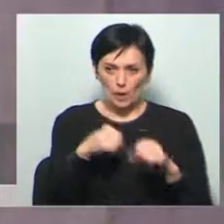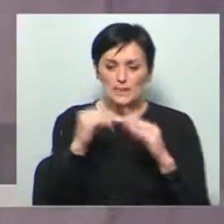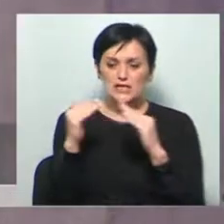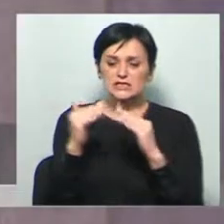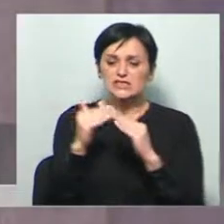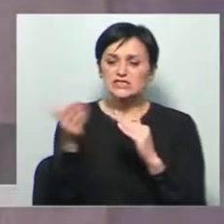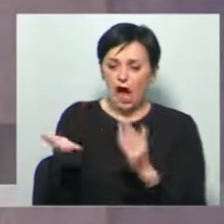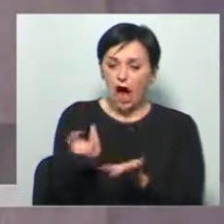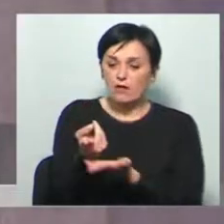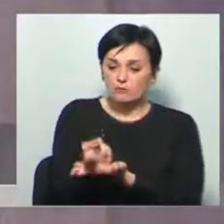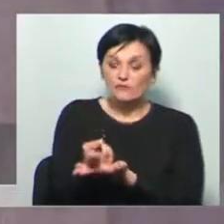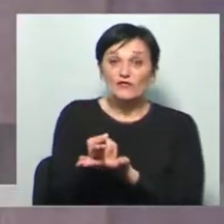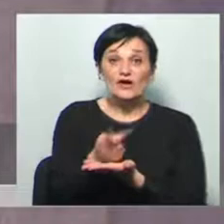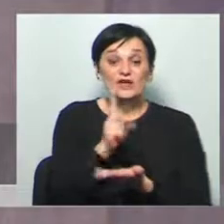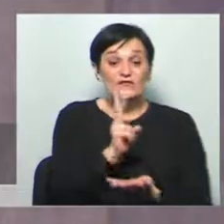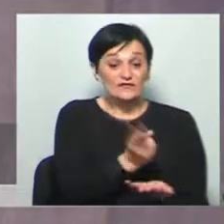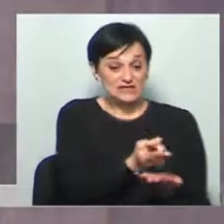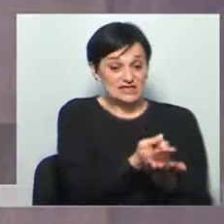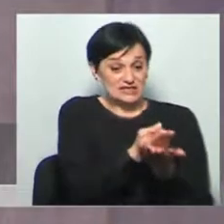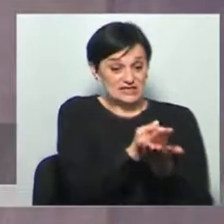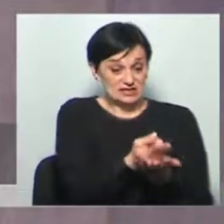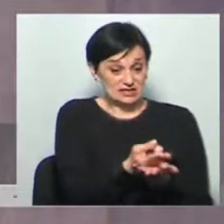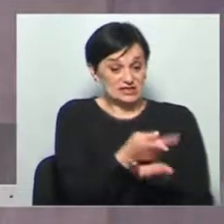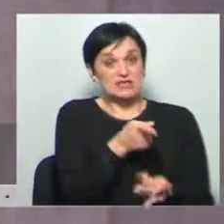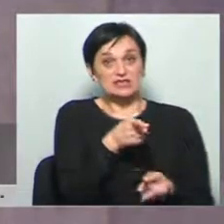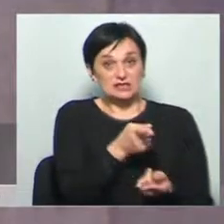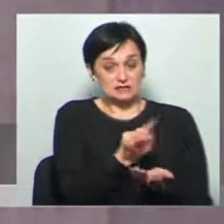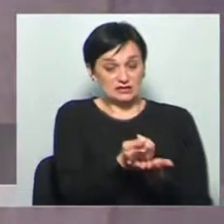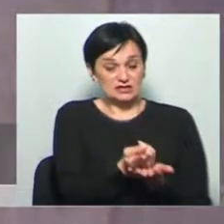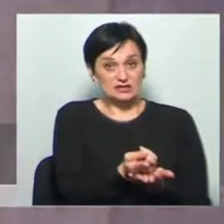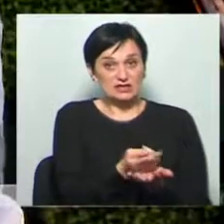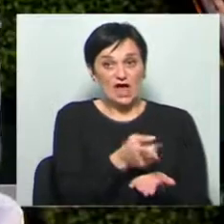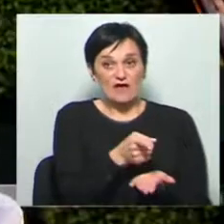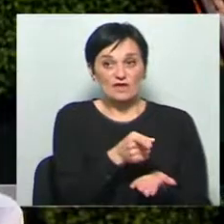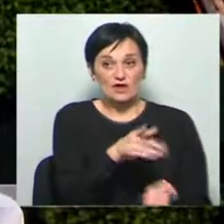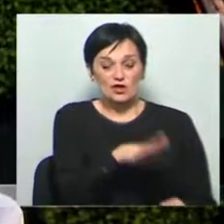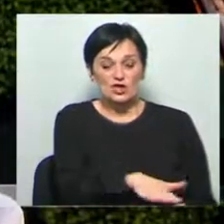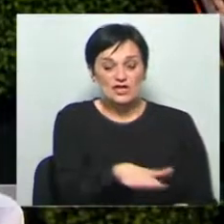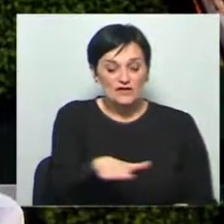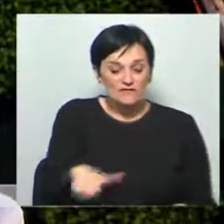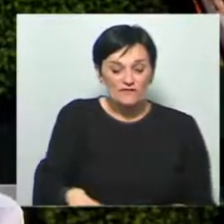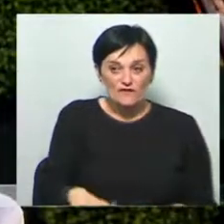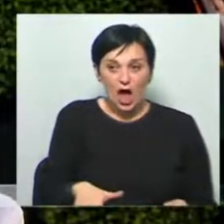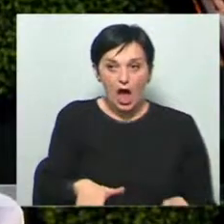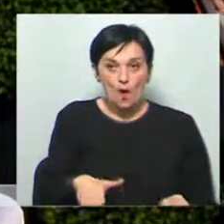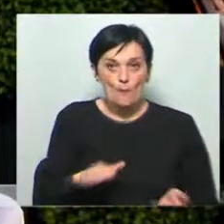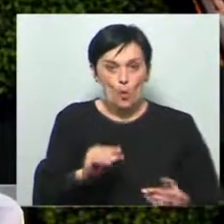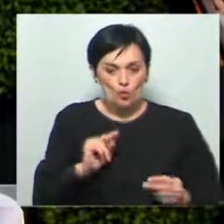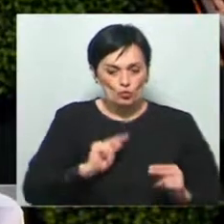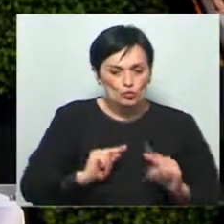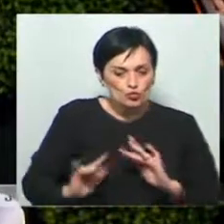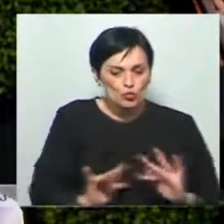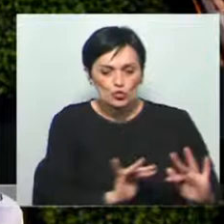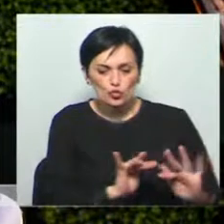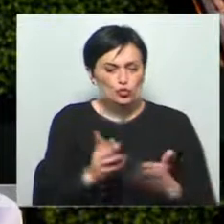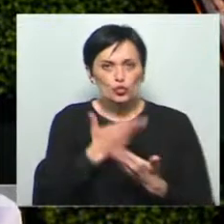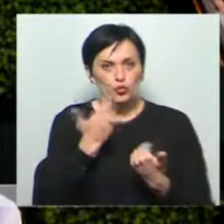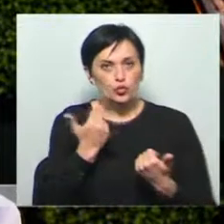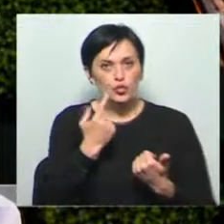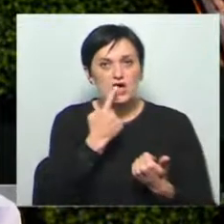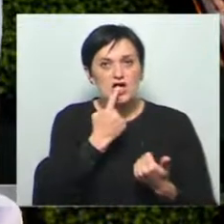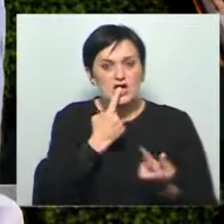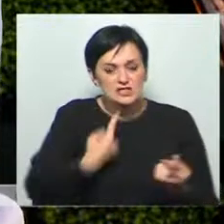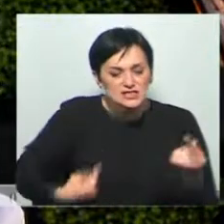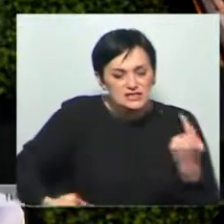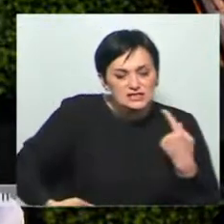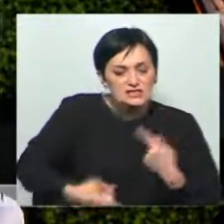არ მდგომარეობაში და იქაც. ანუ ამ შემთხვევაში როცა არ ხდება, თქვათ, ქვემო კიდურების კუნთების ანუ მუშაობა უჭირს სისხლს